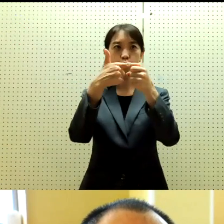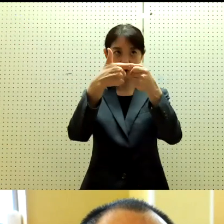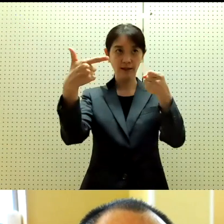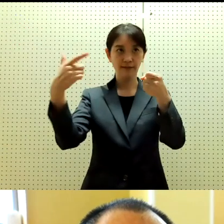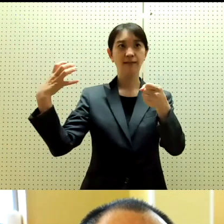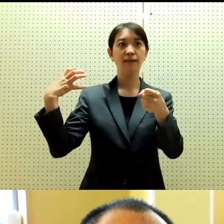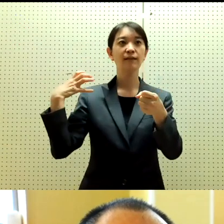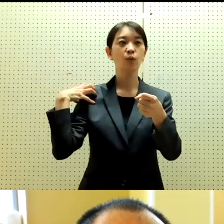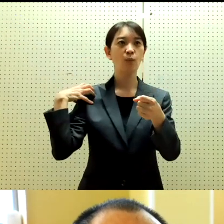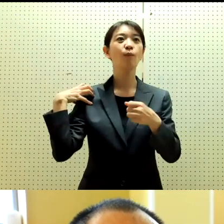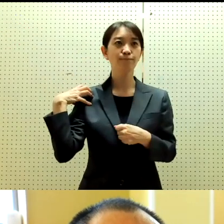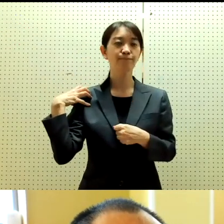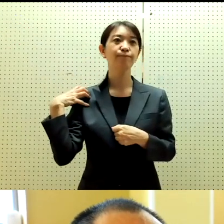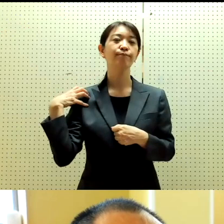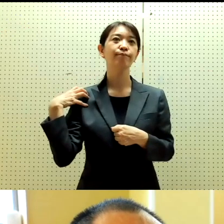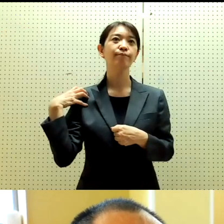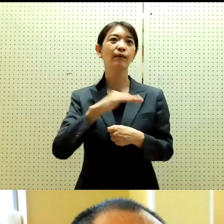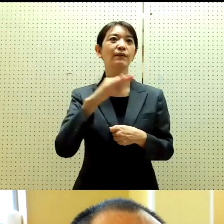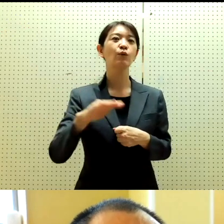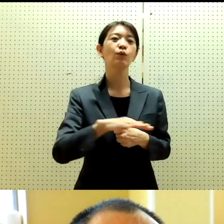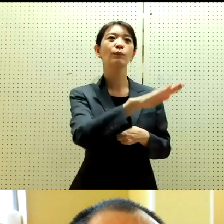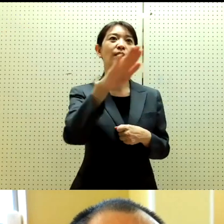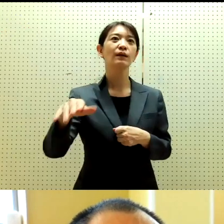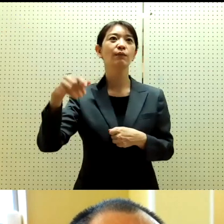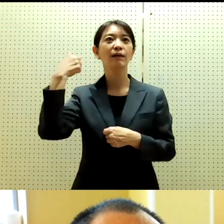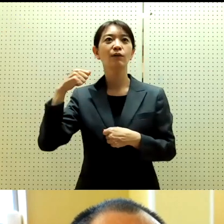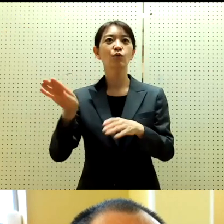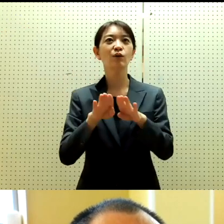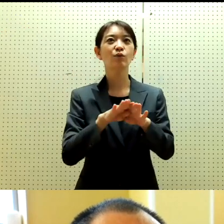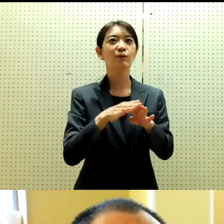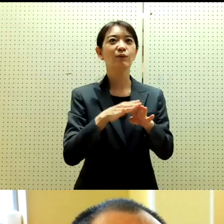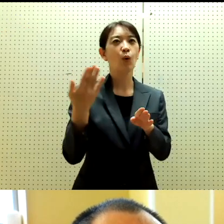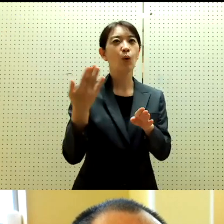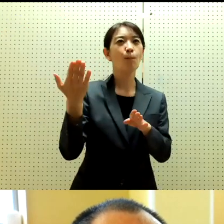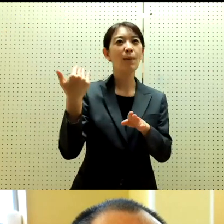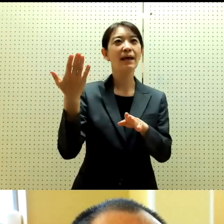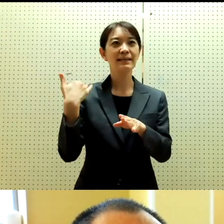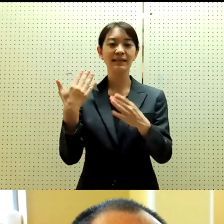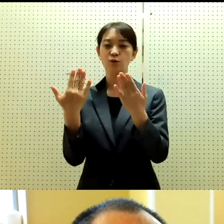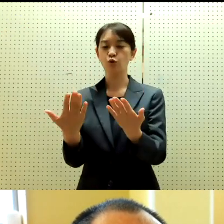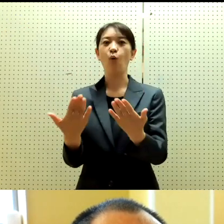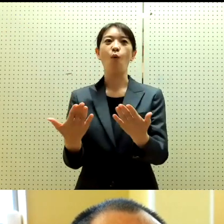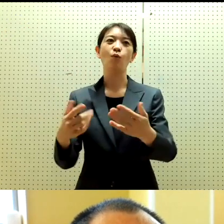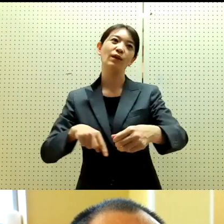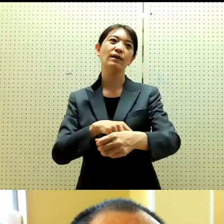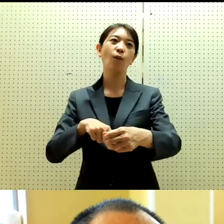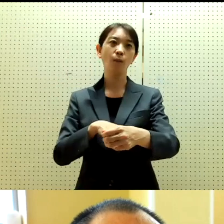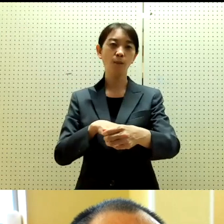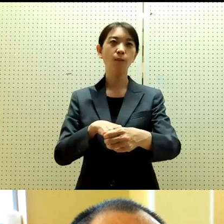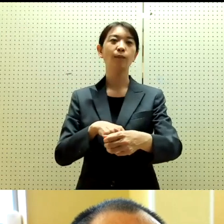生に向けてですね、夏休み前に、ちょっと授業をしたんですが、です